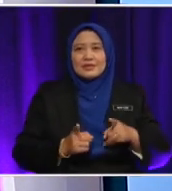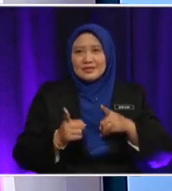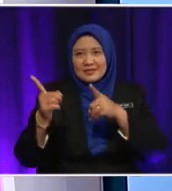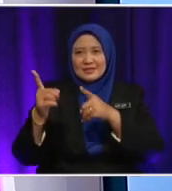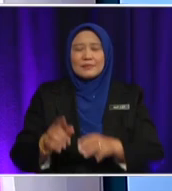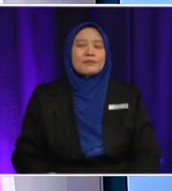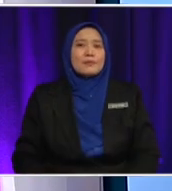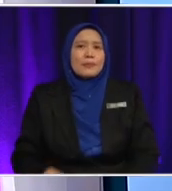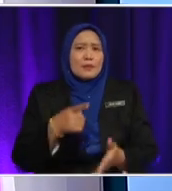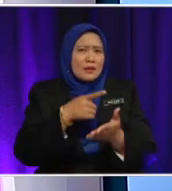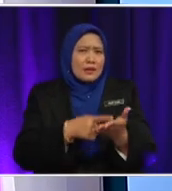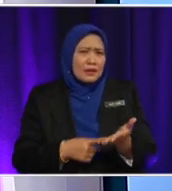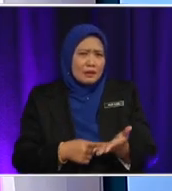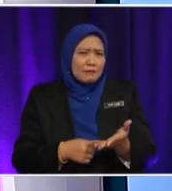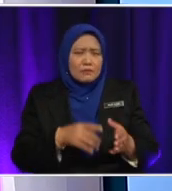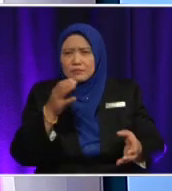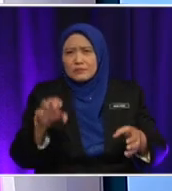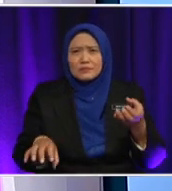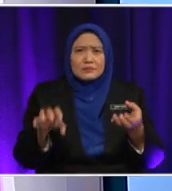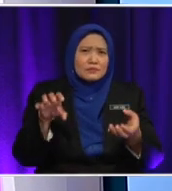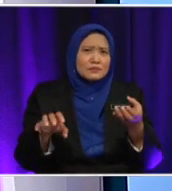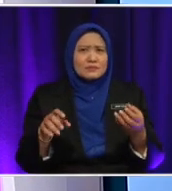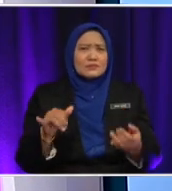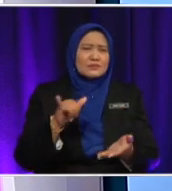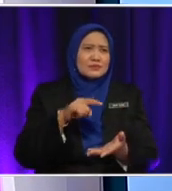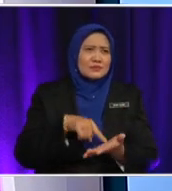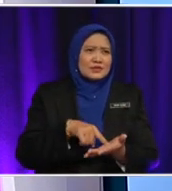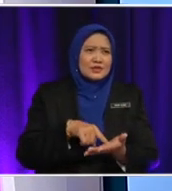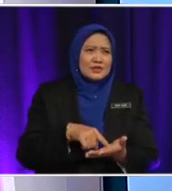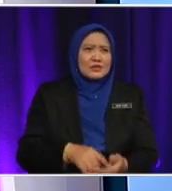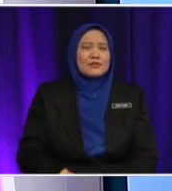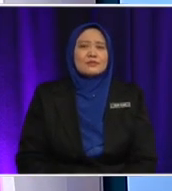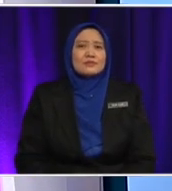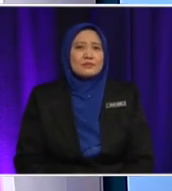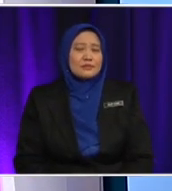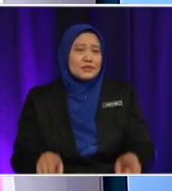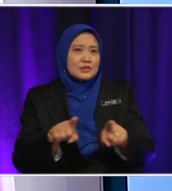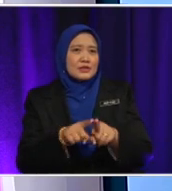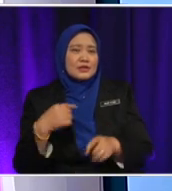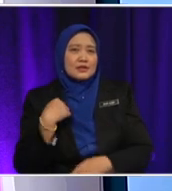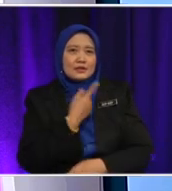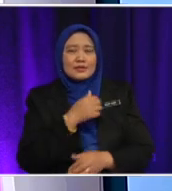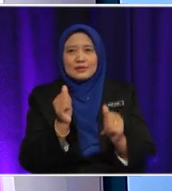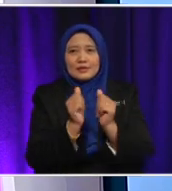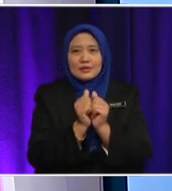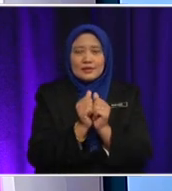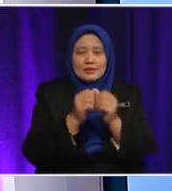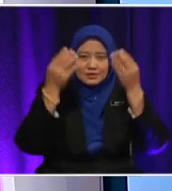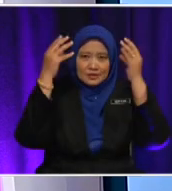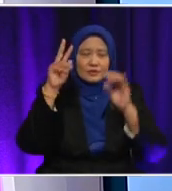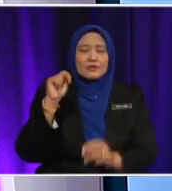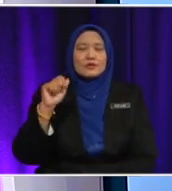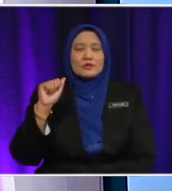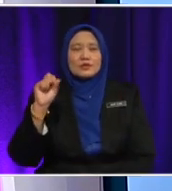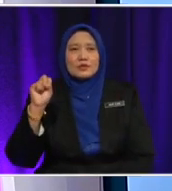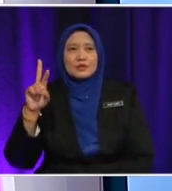tentang perbandingan antara Rita seri dan Rita bersama dengan cekgu kita yaitu cekgu nasriah Sudin merupakan